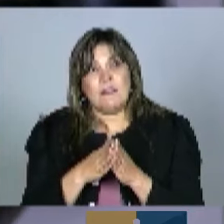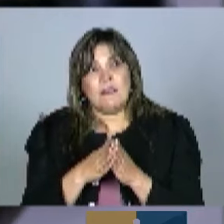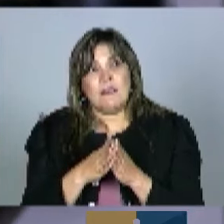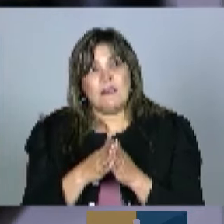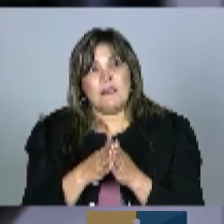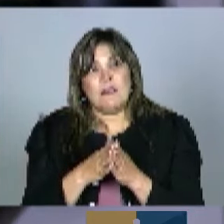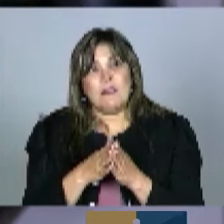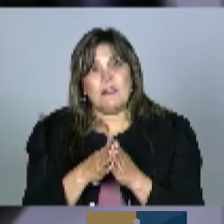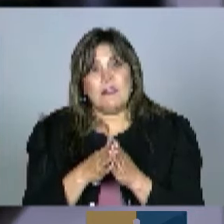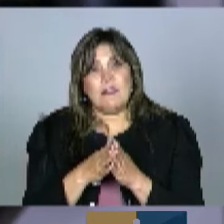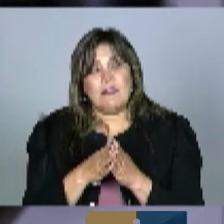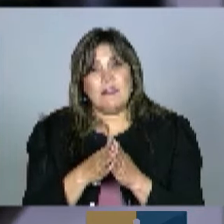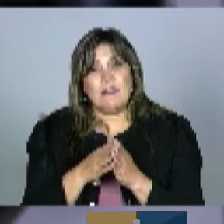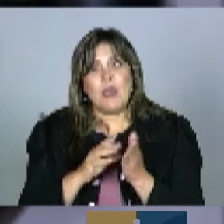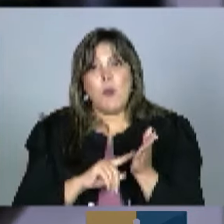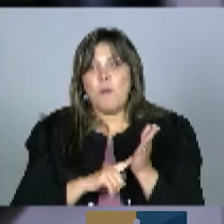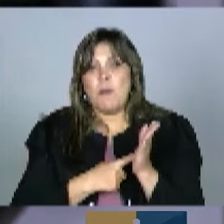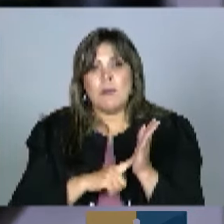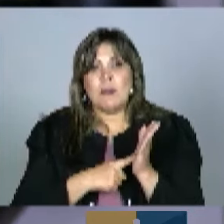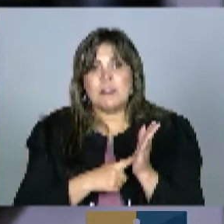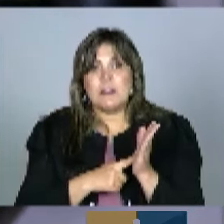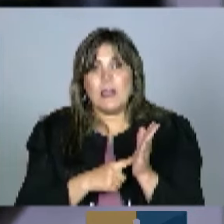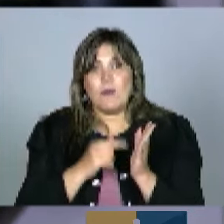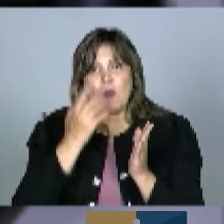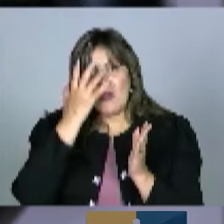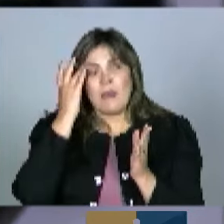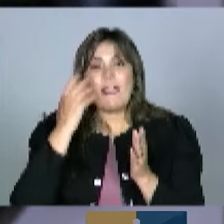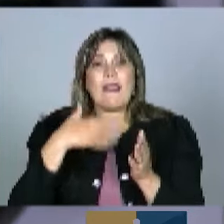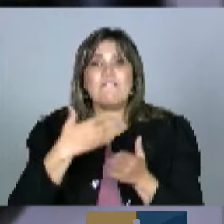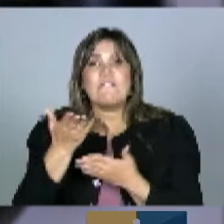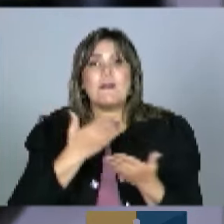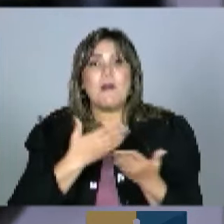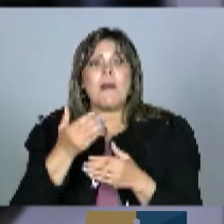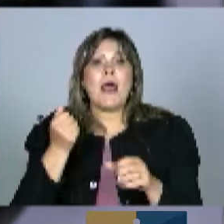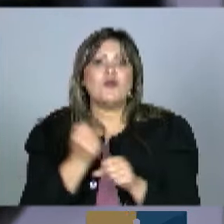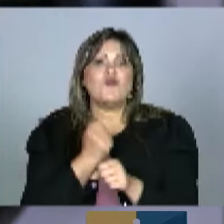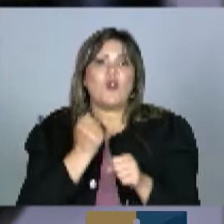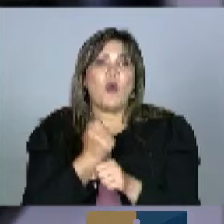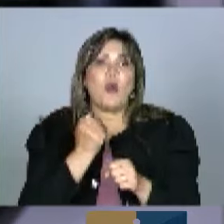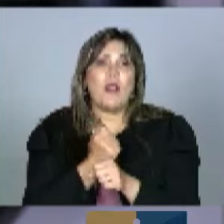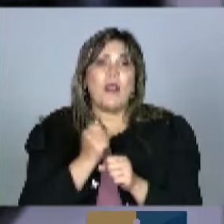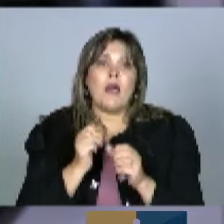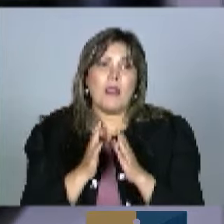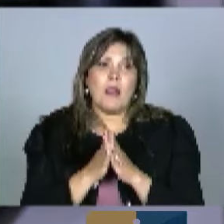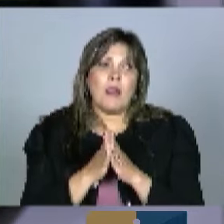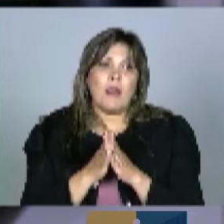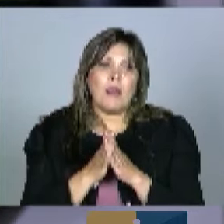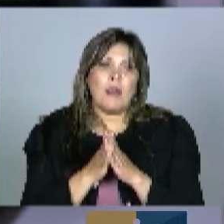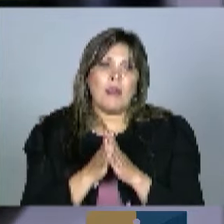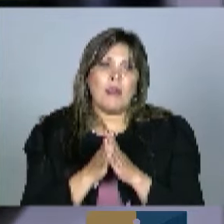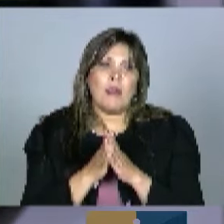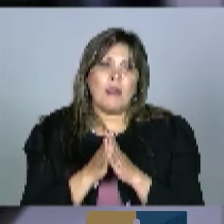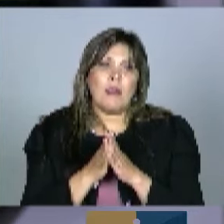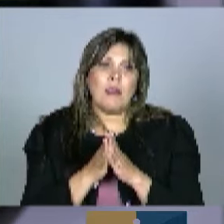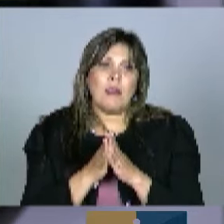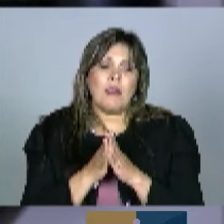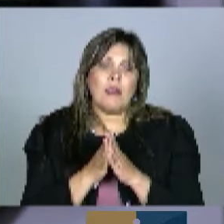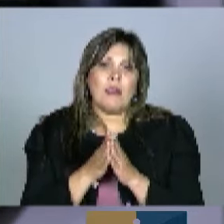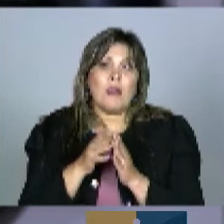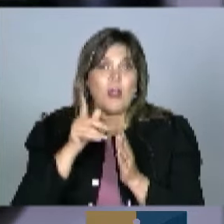على ايه انا كان هو كان في شغل بينا يعني ما نفسش الحاجه